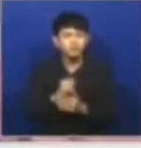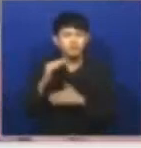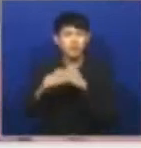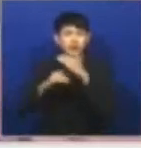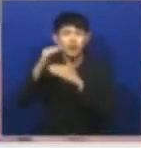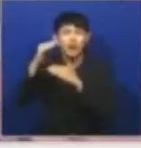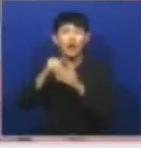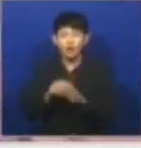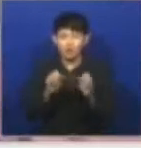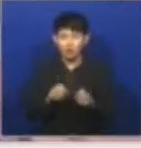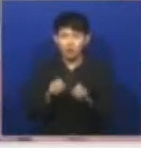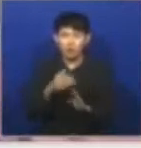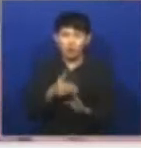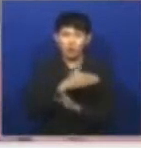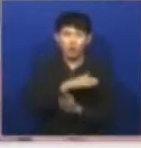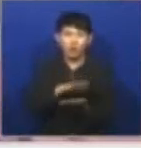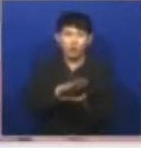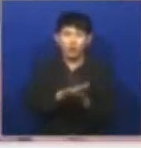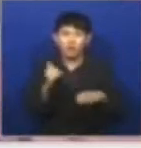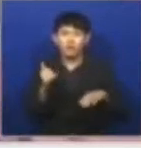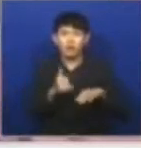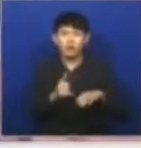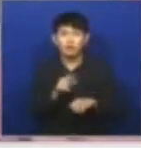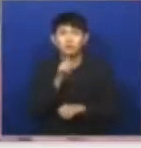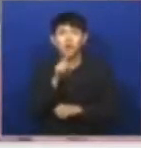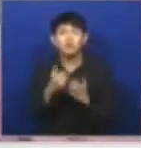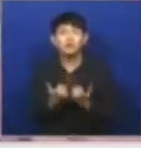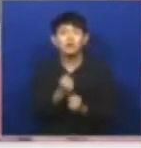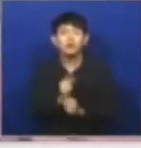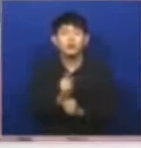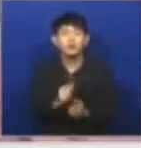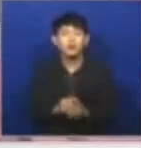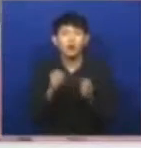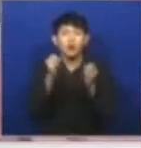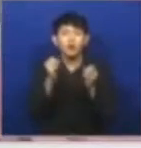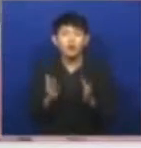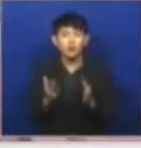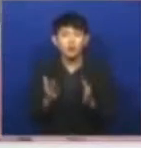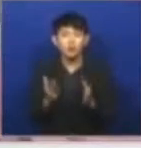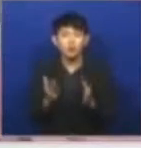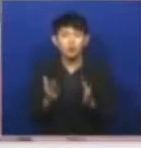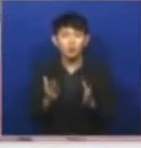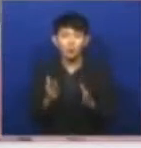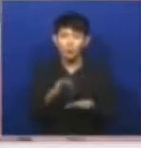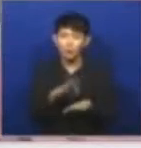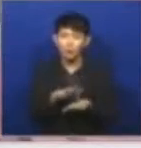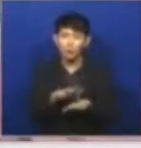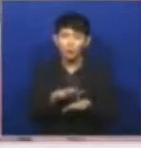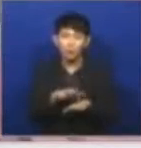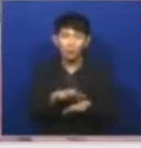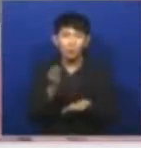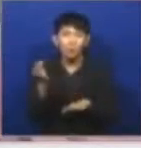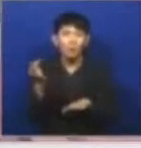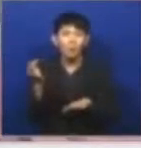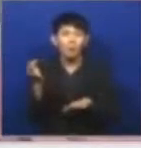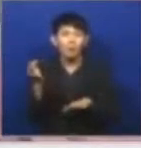ไปเวลานี้เป็นยังไงครูสอนเด็กเล็กถูกกดปั๊บเป็นละนาวยังงี้หรือการ